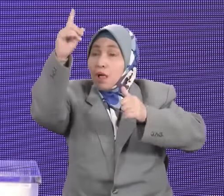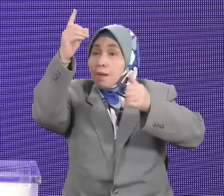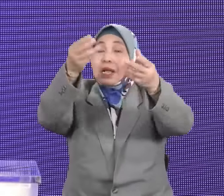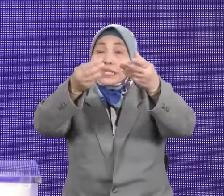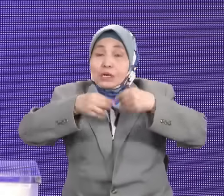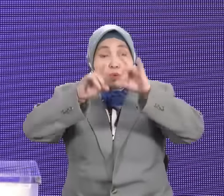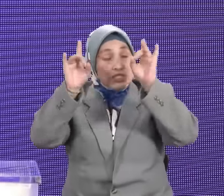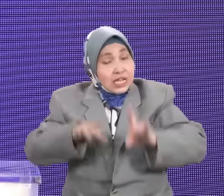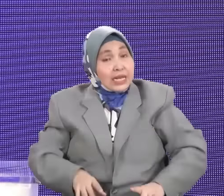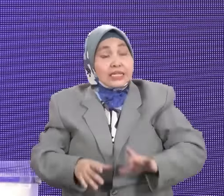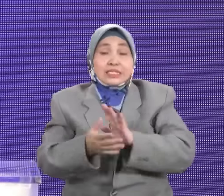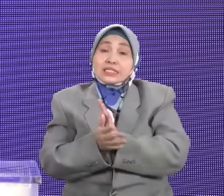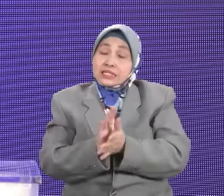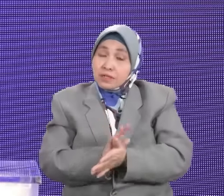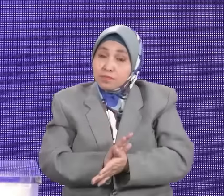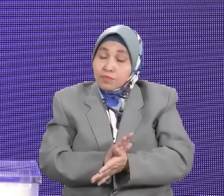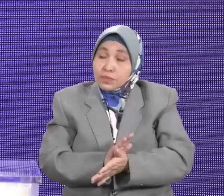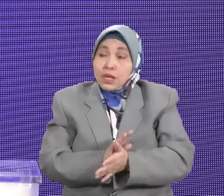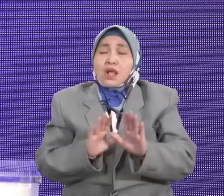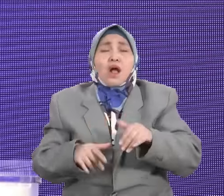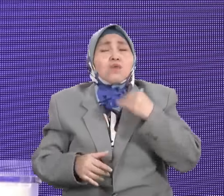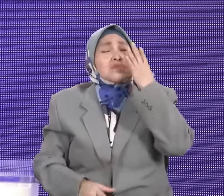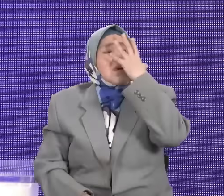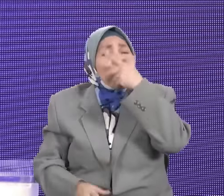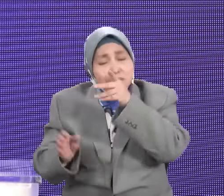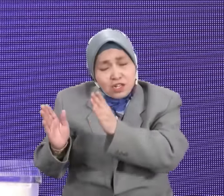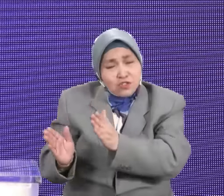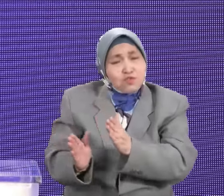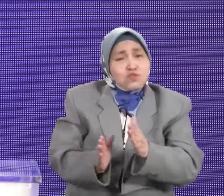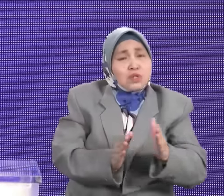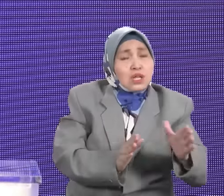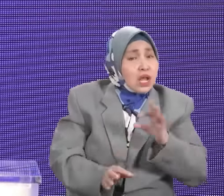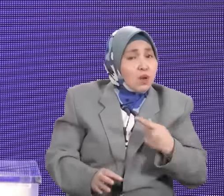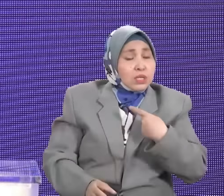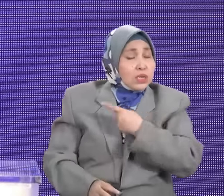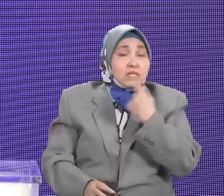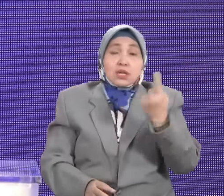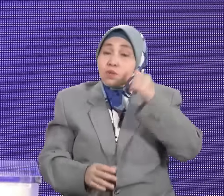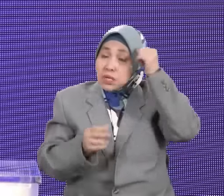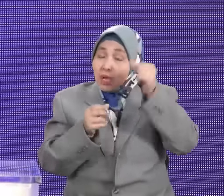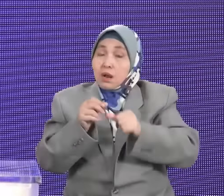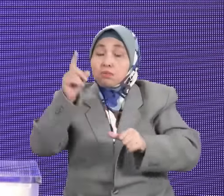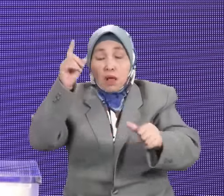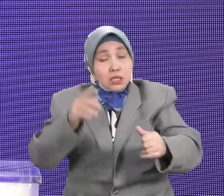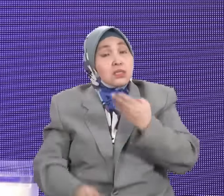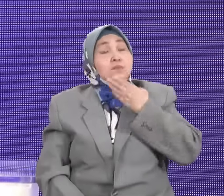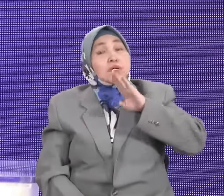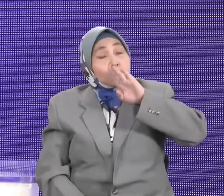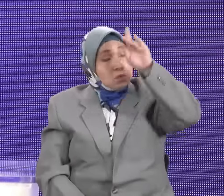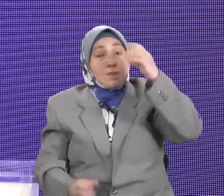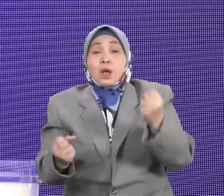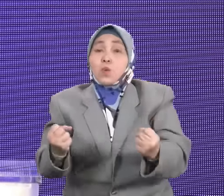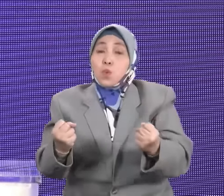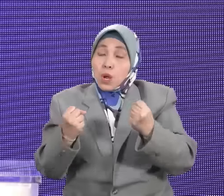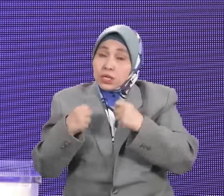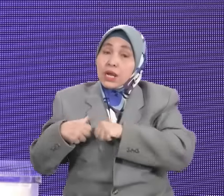bersabar muncul bersyukur Betapa cantik susunannya kan maksudnya kalau kita selalu ingat Allah kita bersyukur syukur itu menguatkan